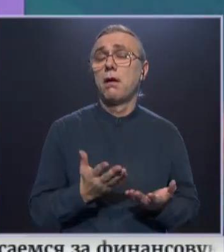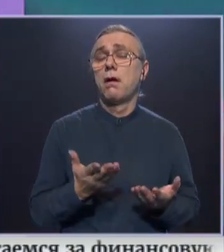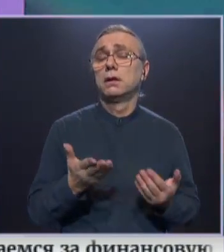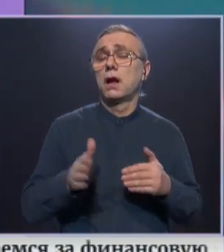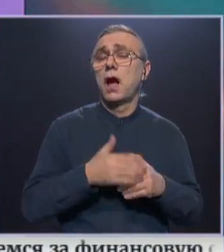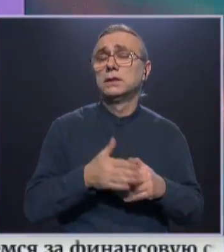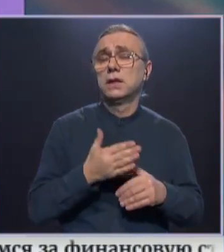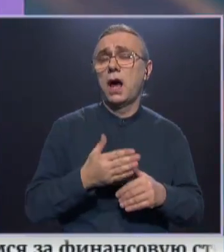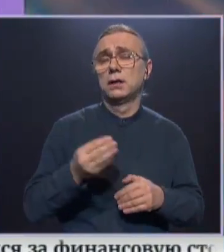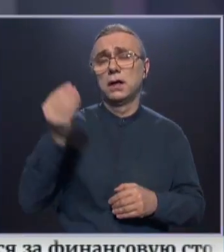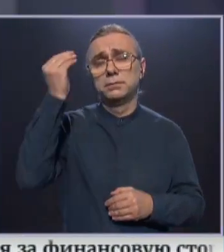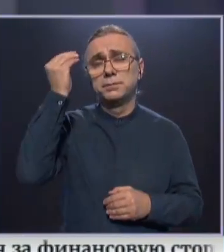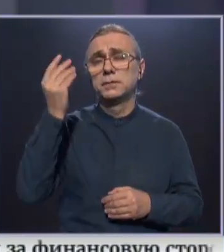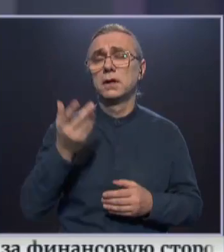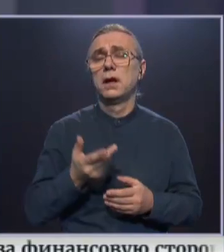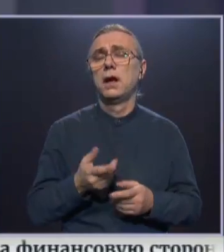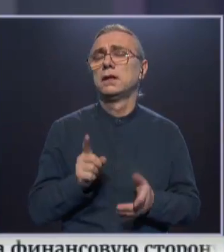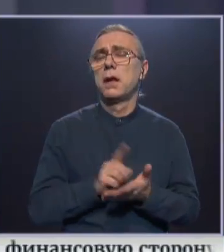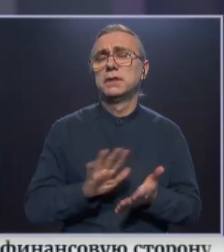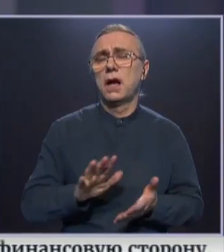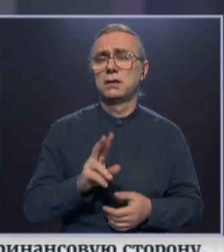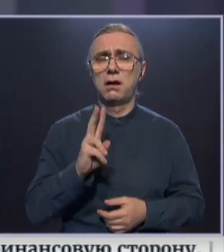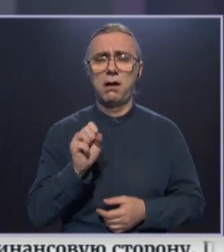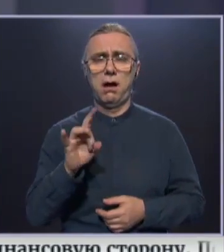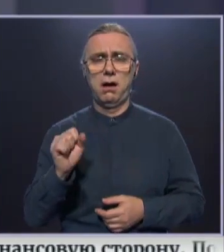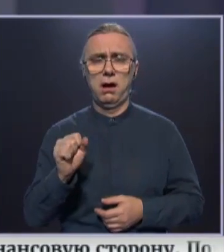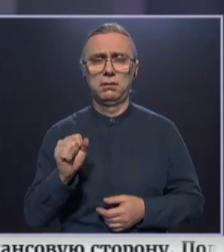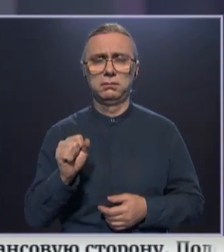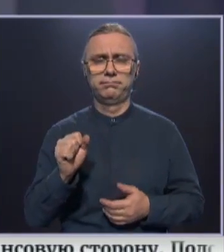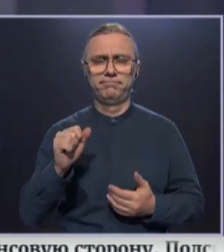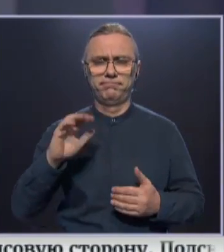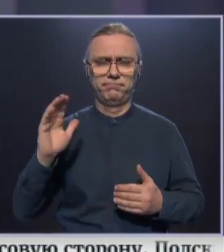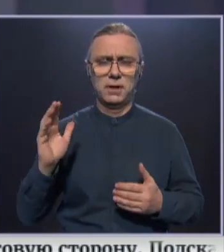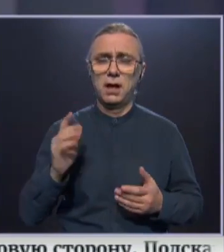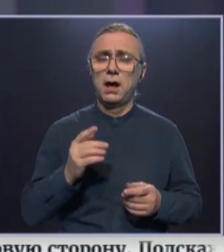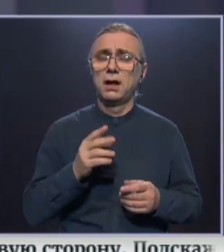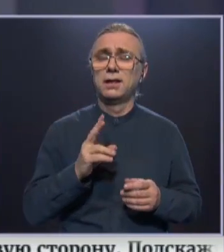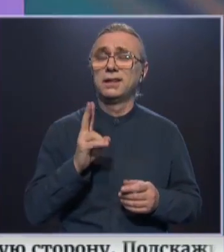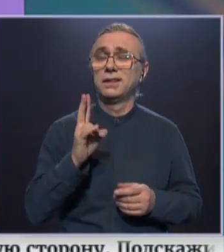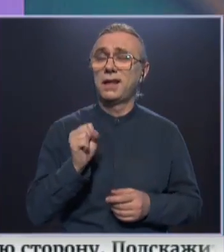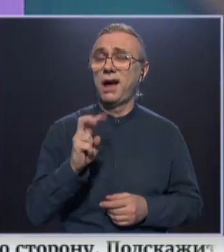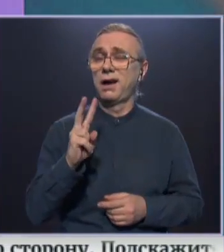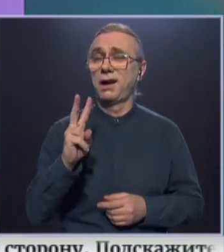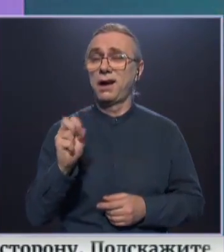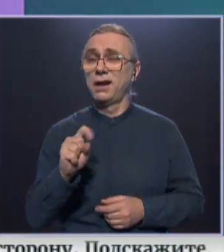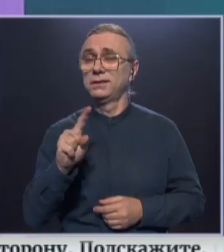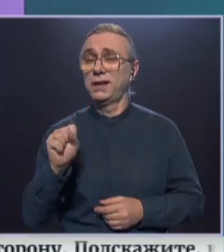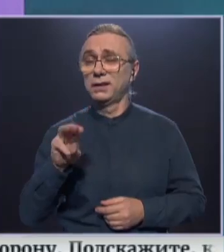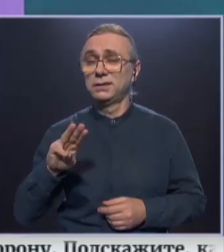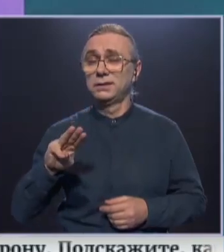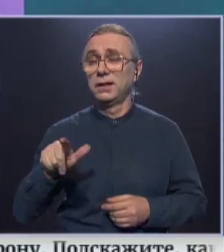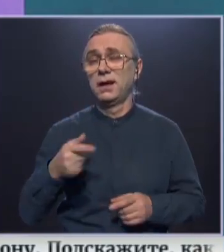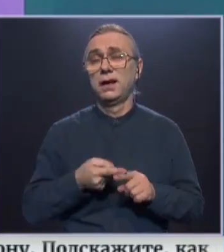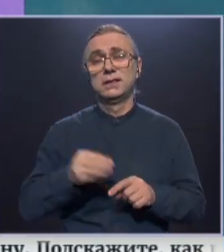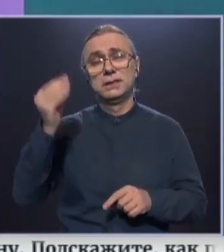покарать. Хотя и такое, конечно, бывает. Но научить, наказать, в смысле научить, вразумить может, и он это сделает,